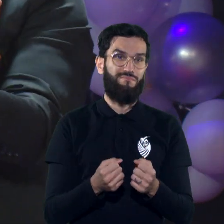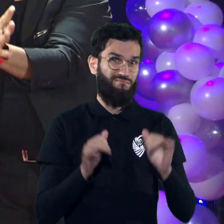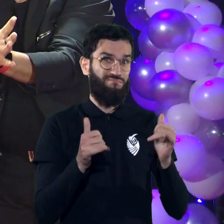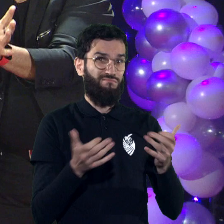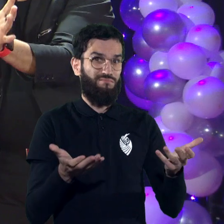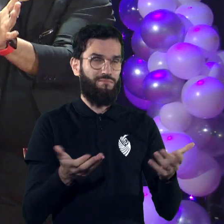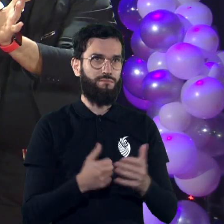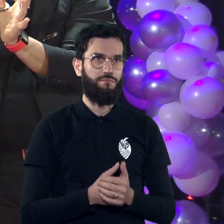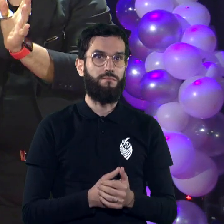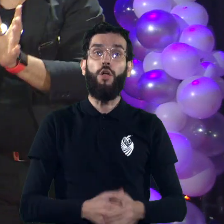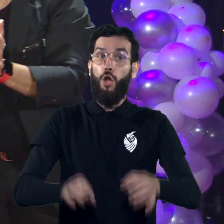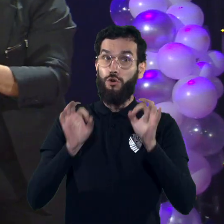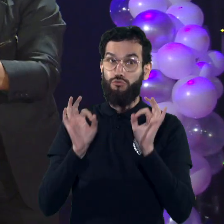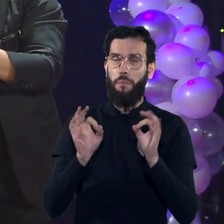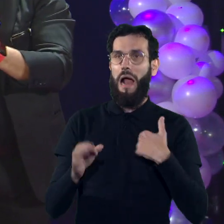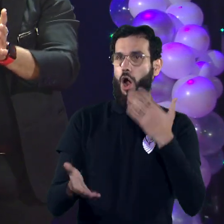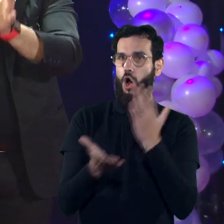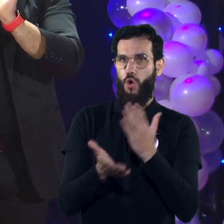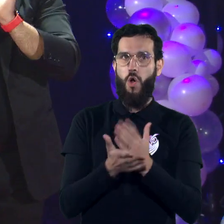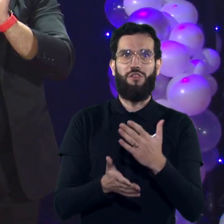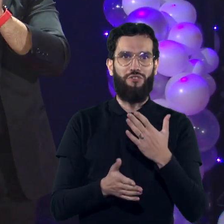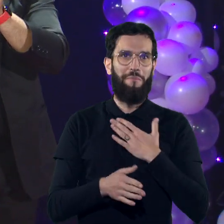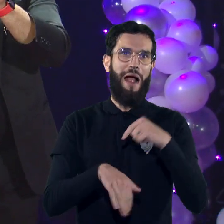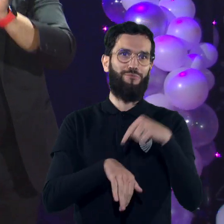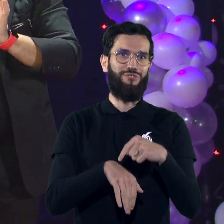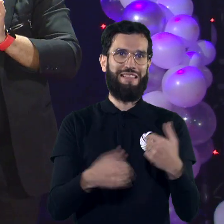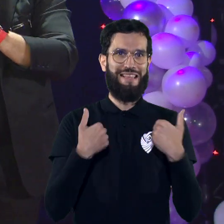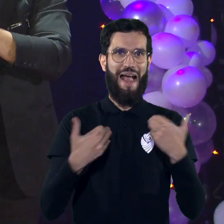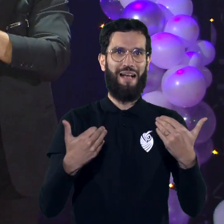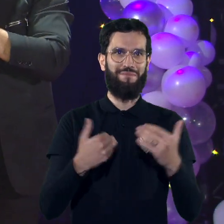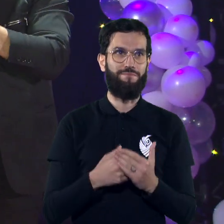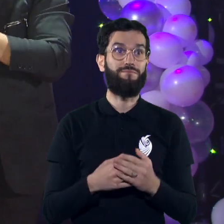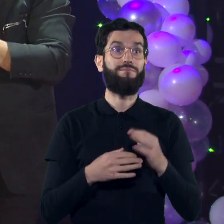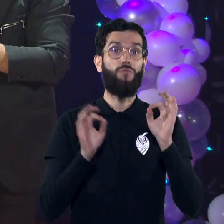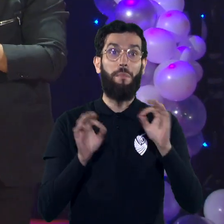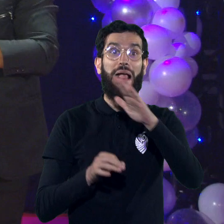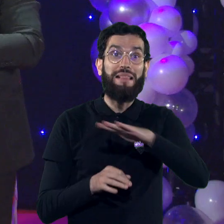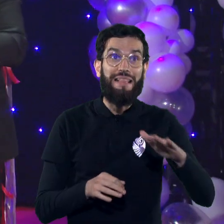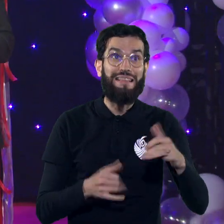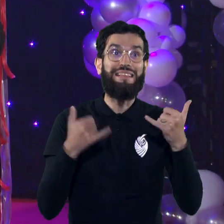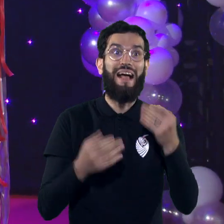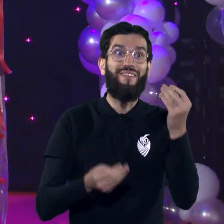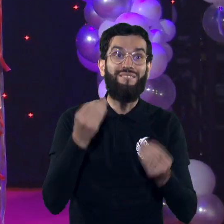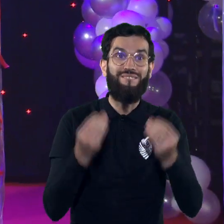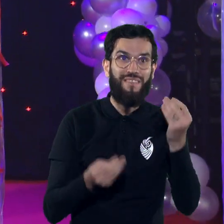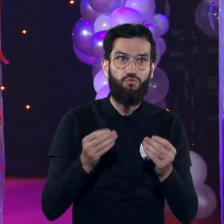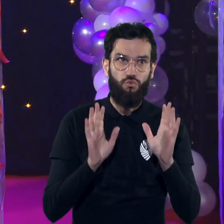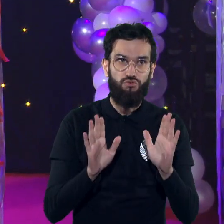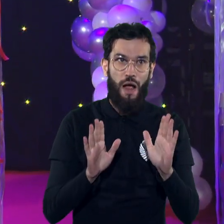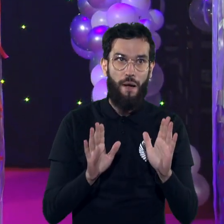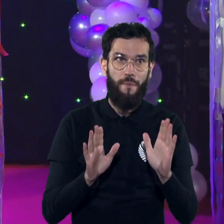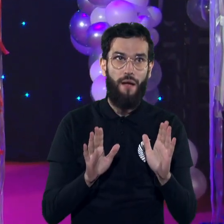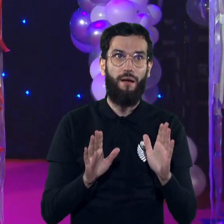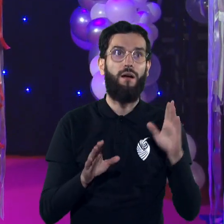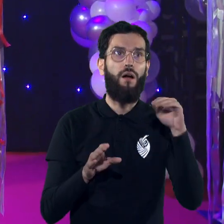Dobre, drží, výborne. Tak konečne budem mať teraz to pódium iba pre seba. Tak, decka, teraz vyskúšame spolu jeden trik s